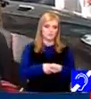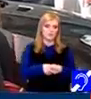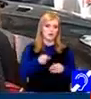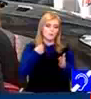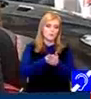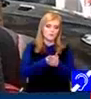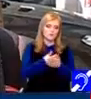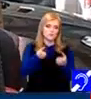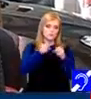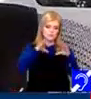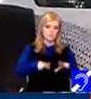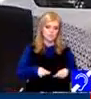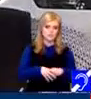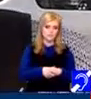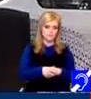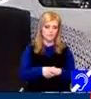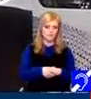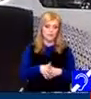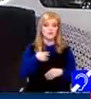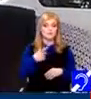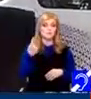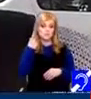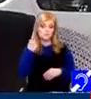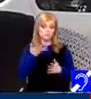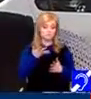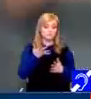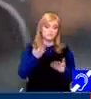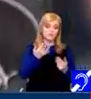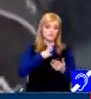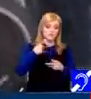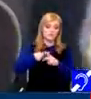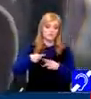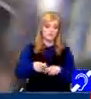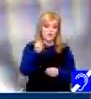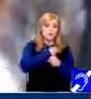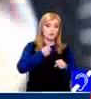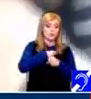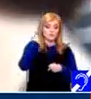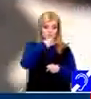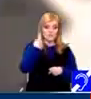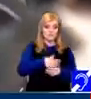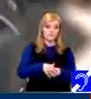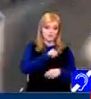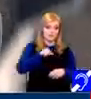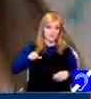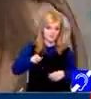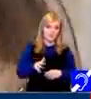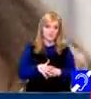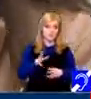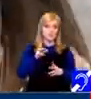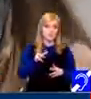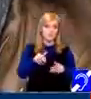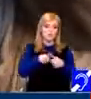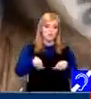lua o decizie în acest sens. Trebuie să ne asumăm unele riscuri pentru unele beneficii. Lucrătorii independenți sunt dezavantajați, consideră